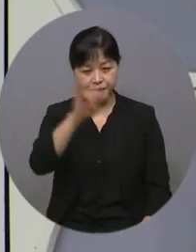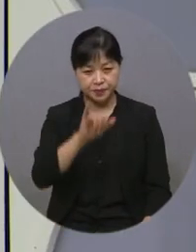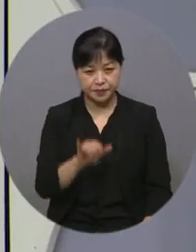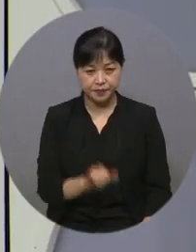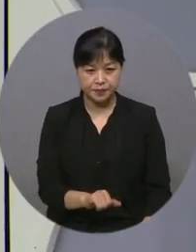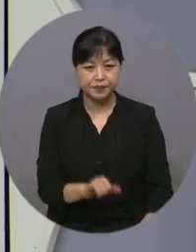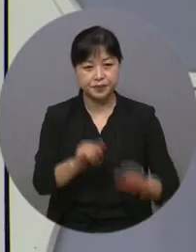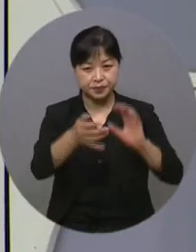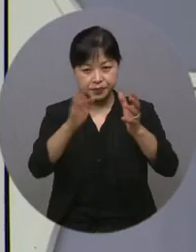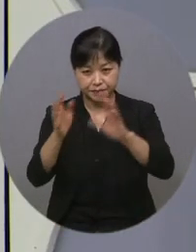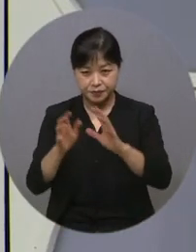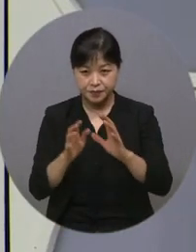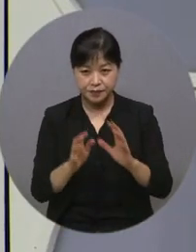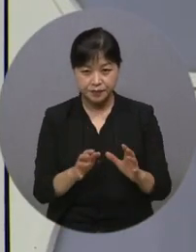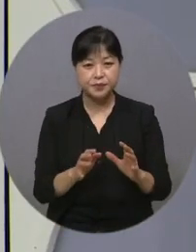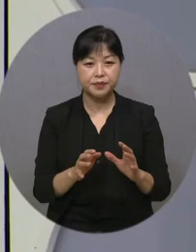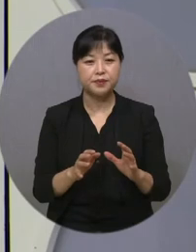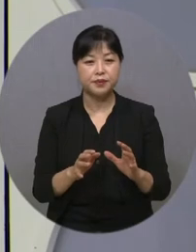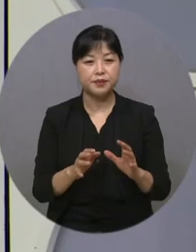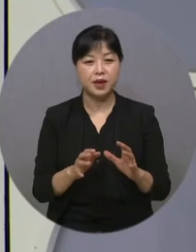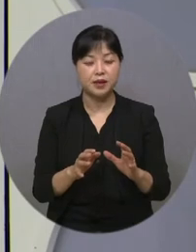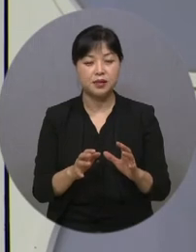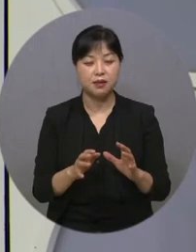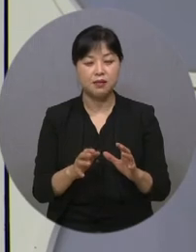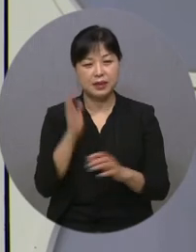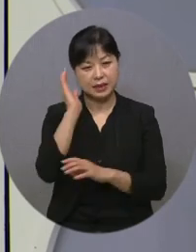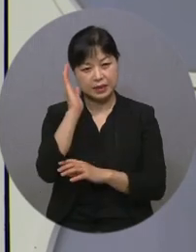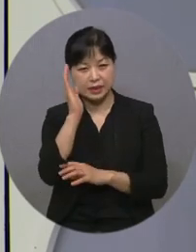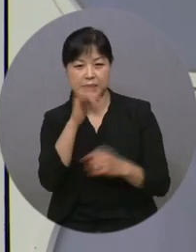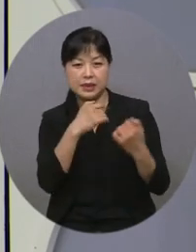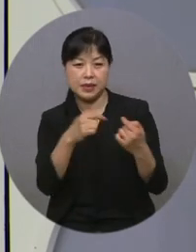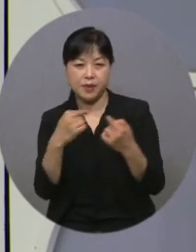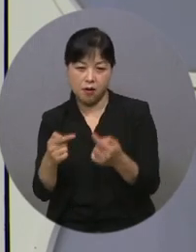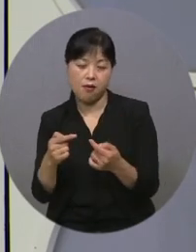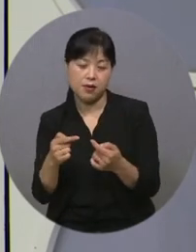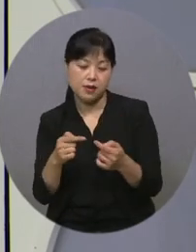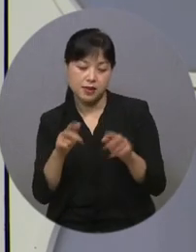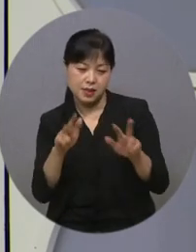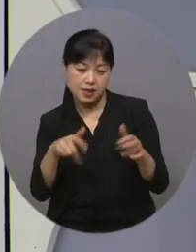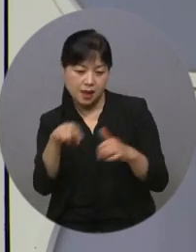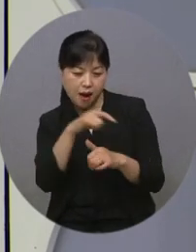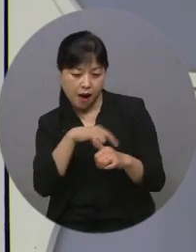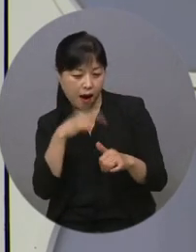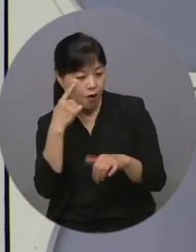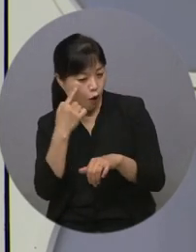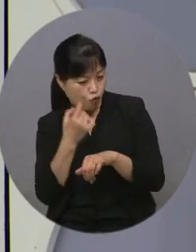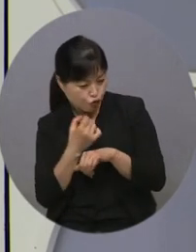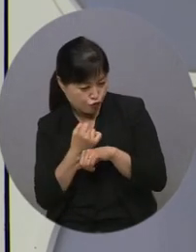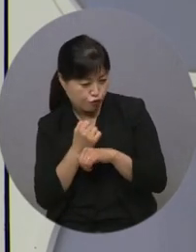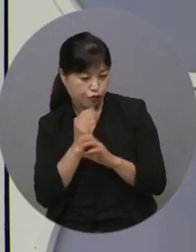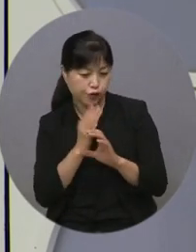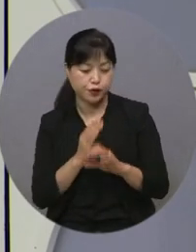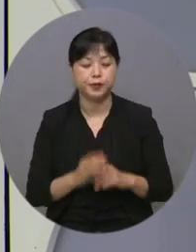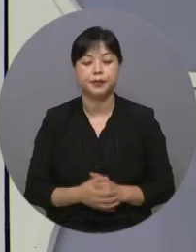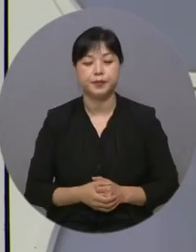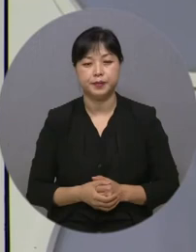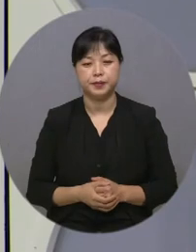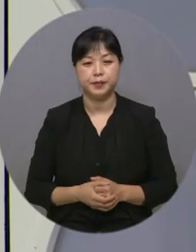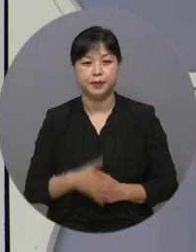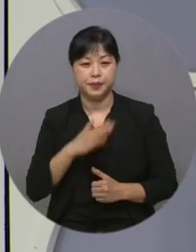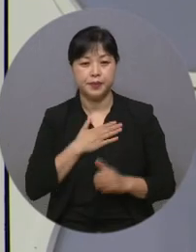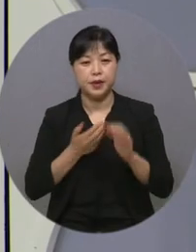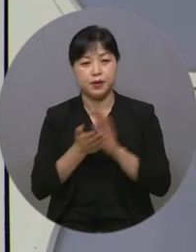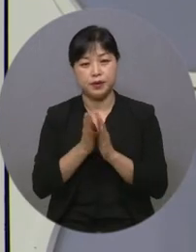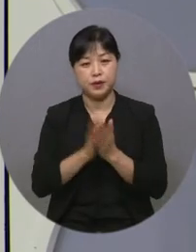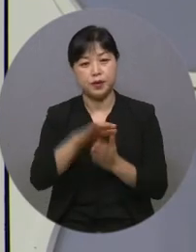전국 세미나나 심포지엄이나 뭐 이런 데가 참여해서 그 연구를 하고 있는데 저희